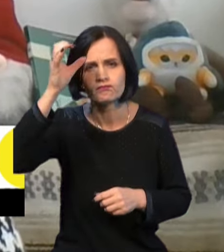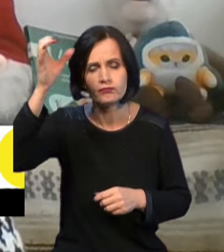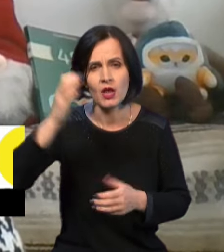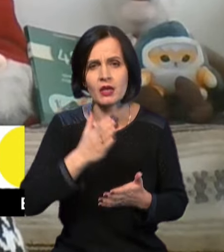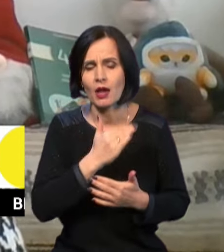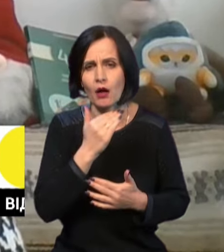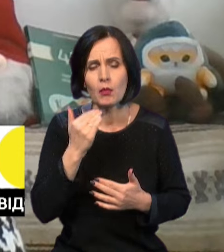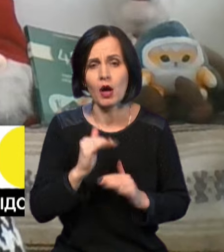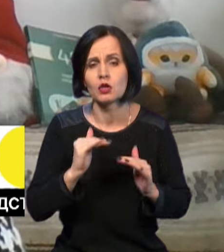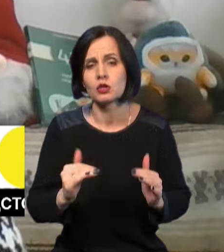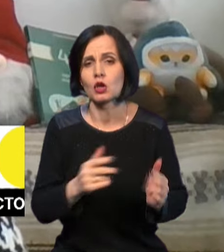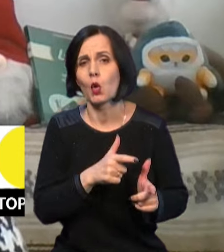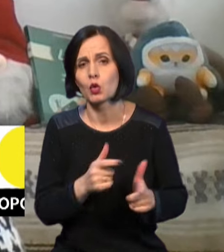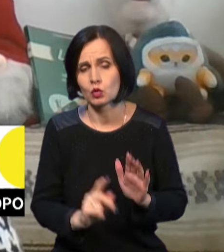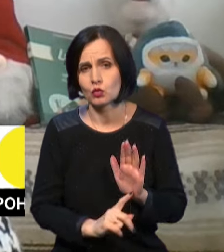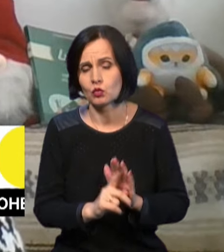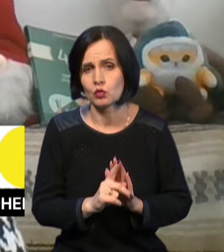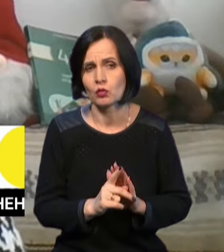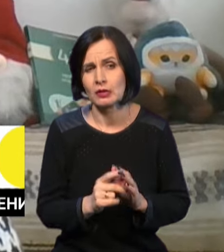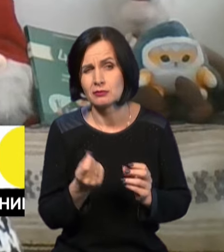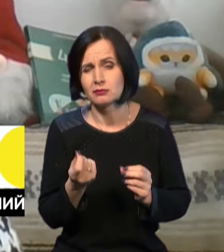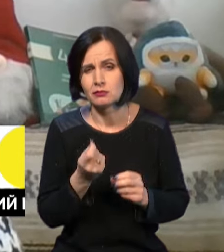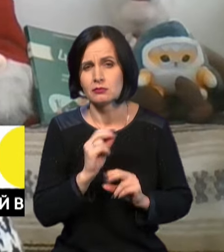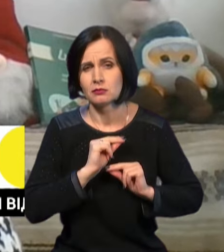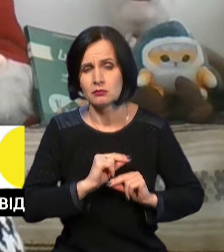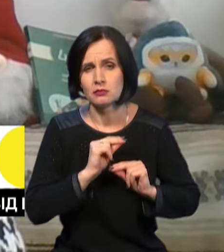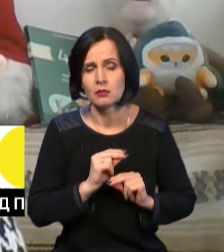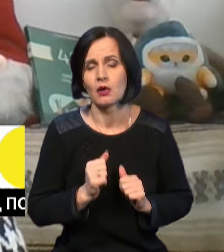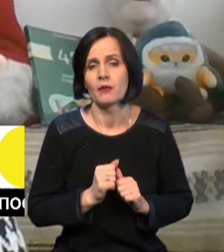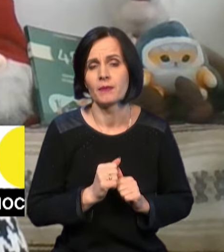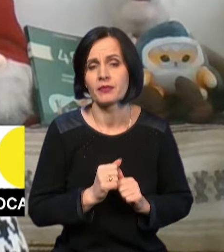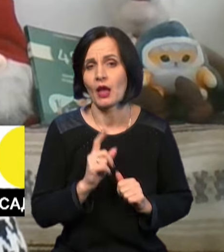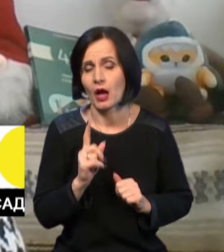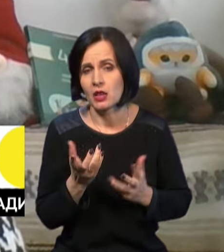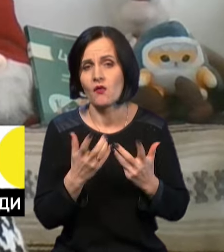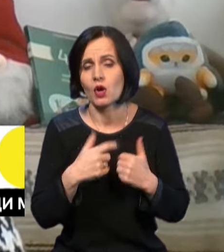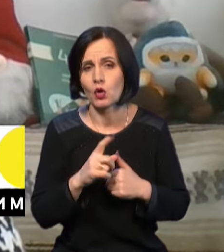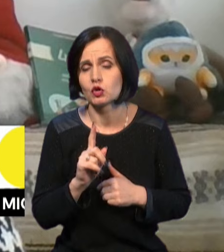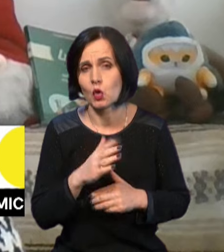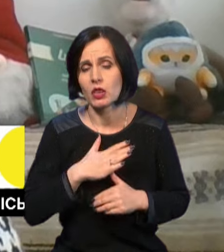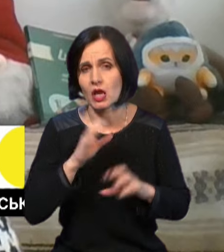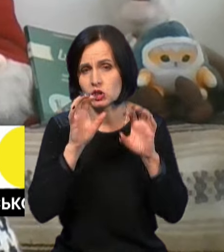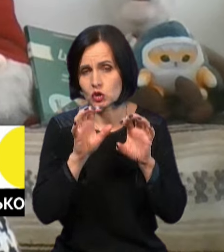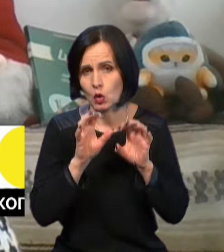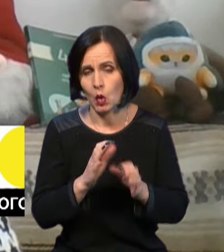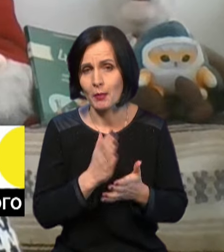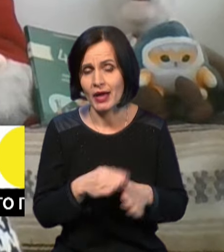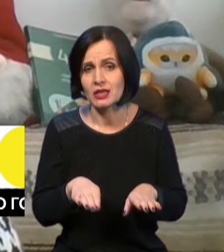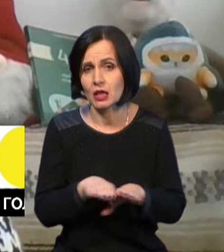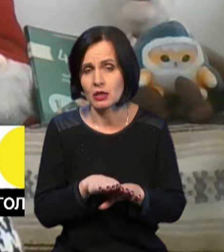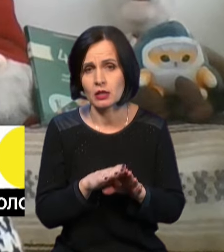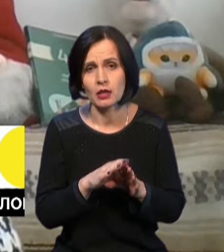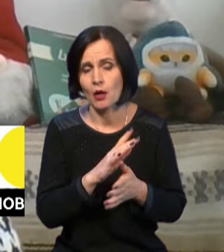готові почати підпрацьовувати, працювати і так далі. Але враховуючи, що наше законодавство має такі, вибачте,